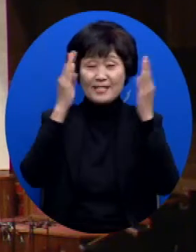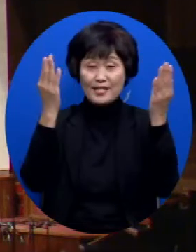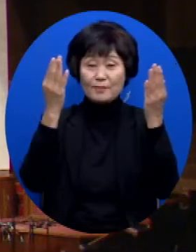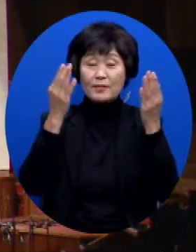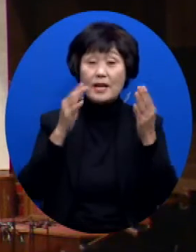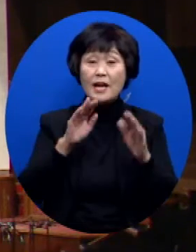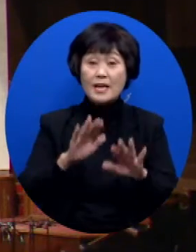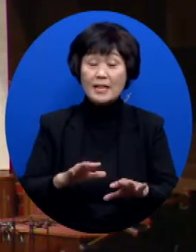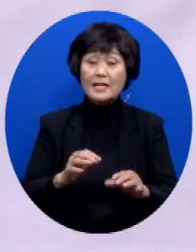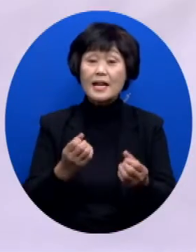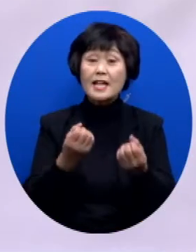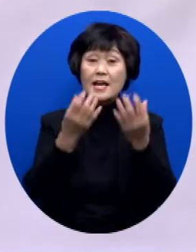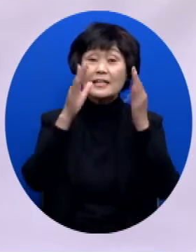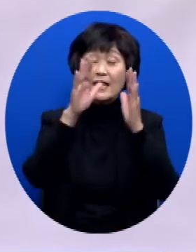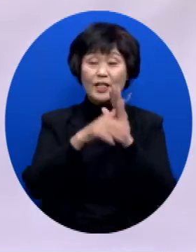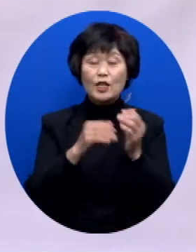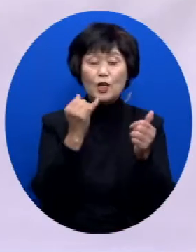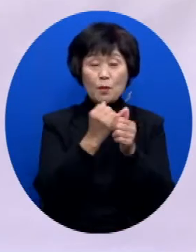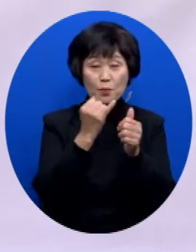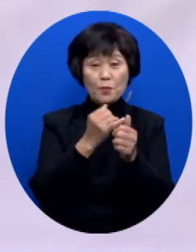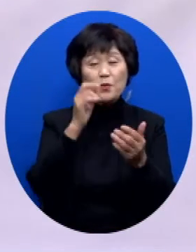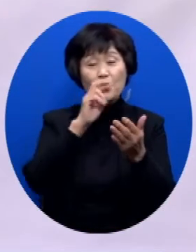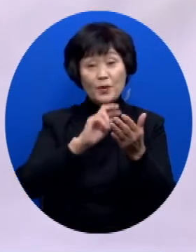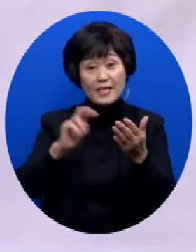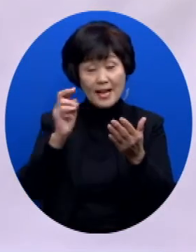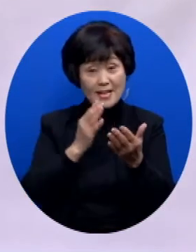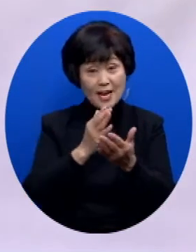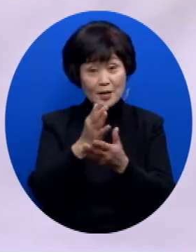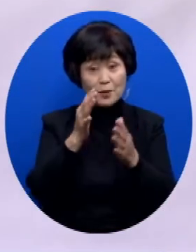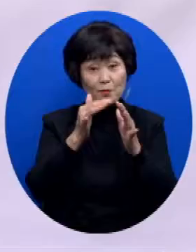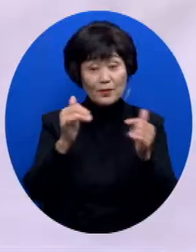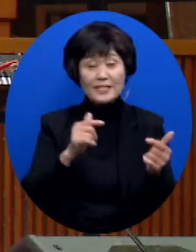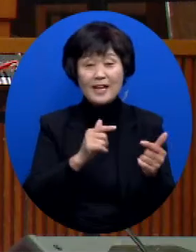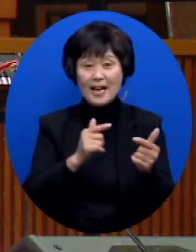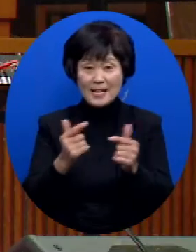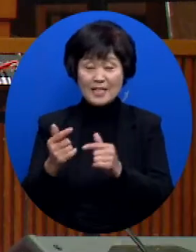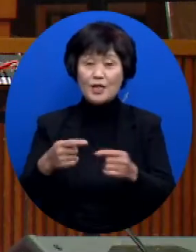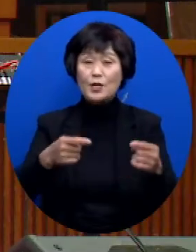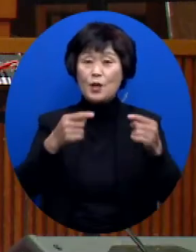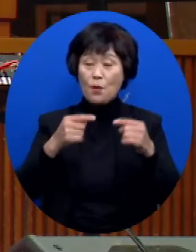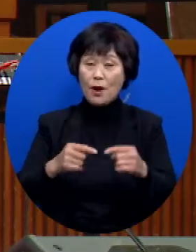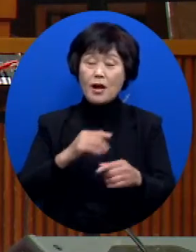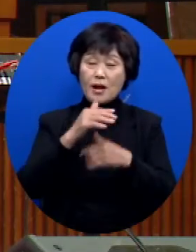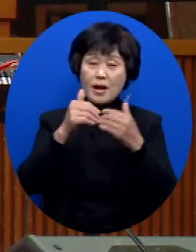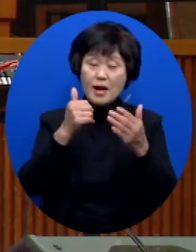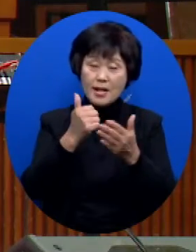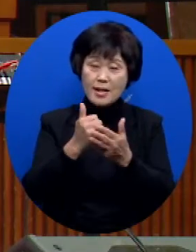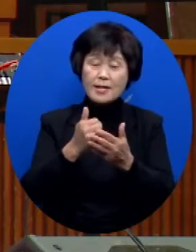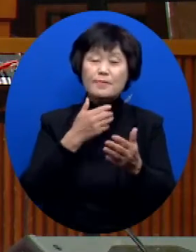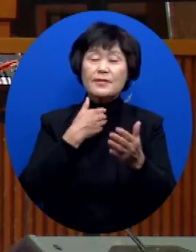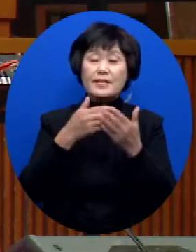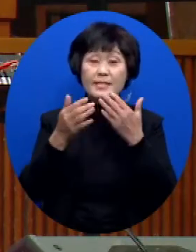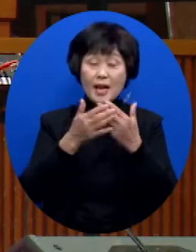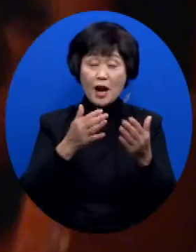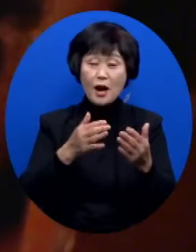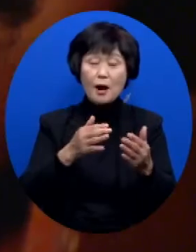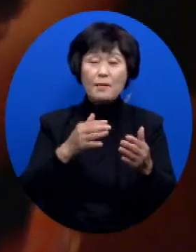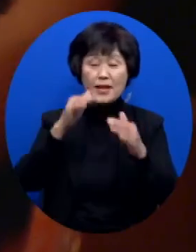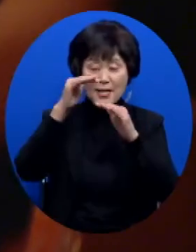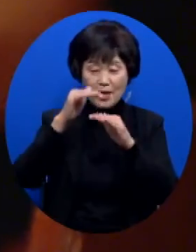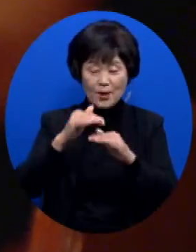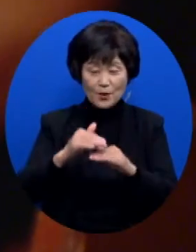이날 행사에는 부부 찬양사역자 인 달 뱀 마을이 모델의 올라 하나님을 체험한 간증과 자작곡 등을 선보이며